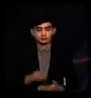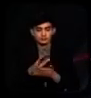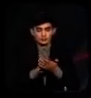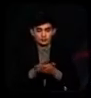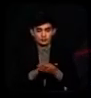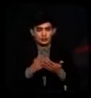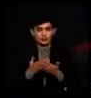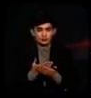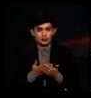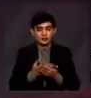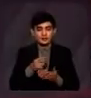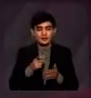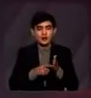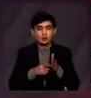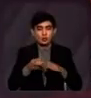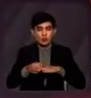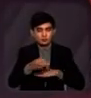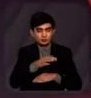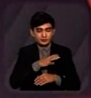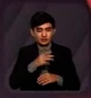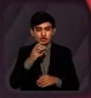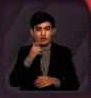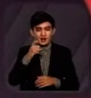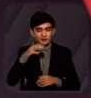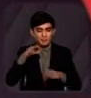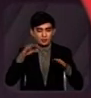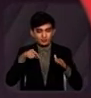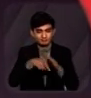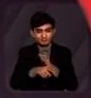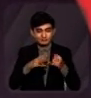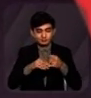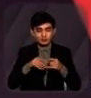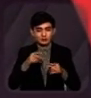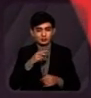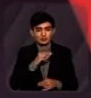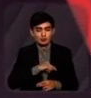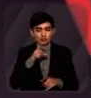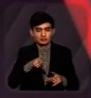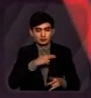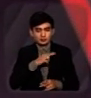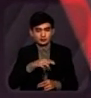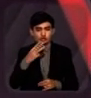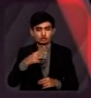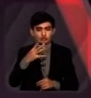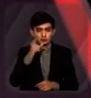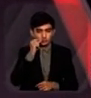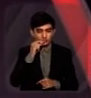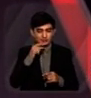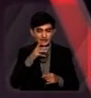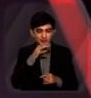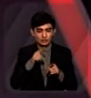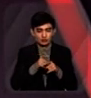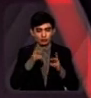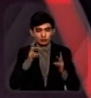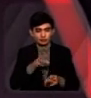Продолжаем информбюро. В Карагандинской области на шахте погиб рабочий. 34-летний мужчина стал жертвой